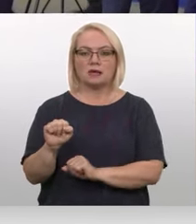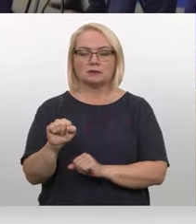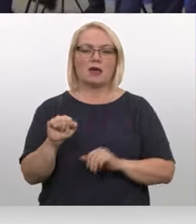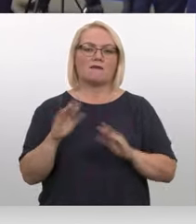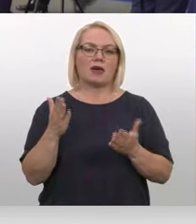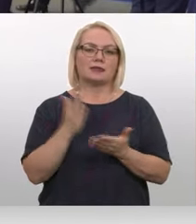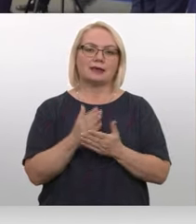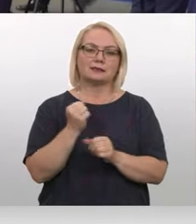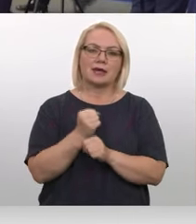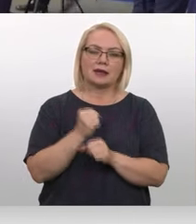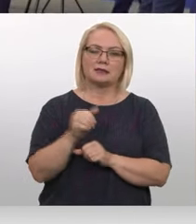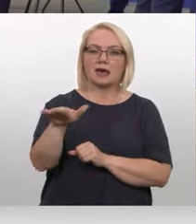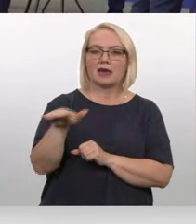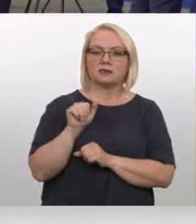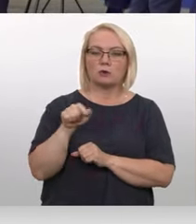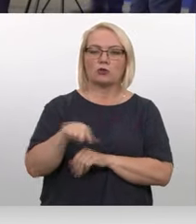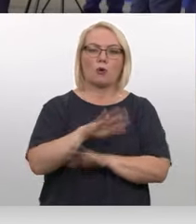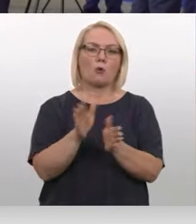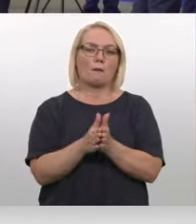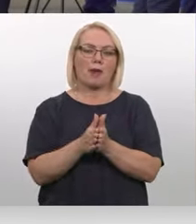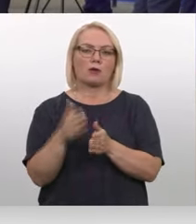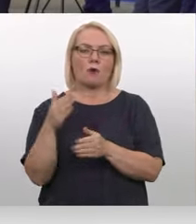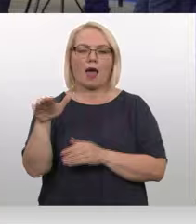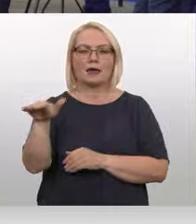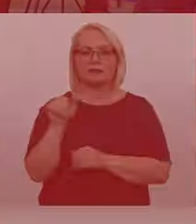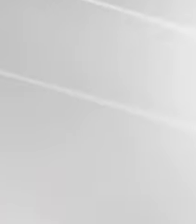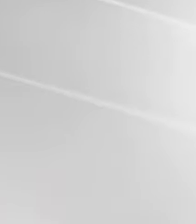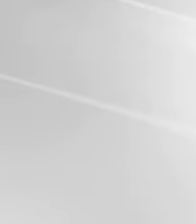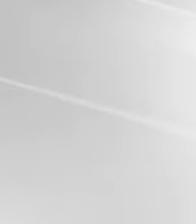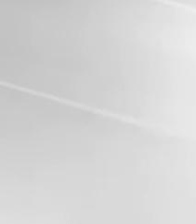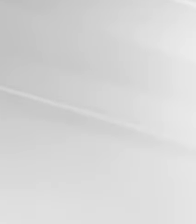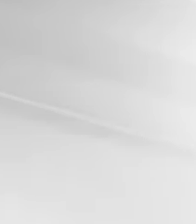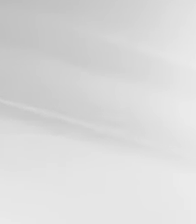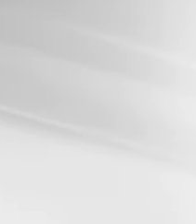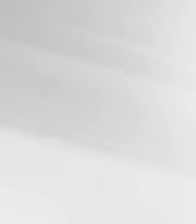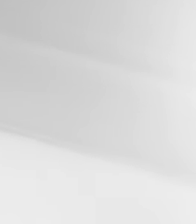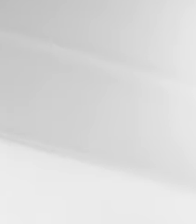vai tiks tik darīts aizņemoties šo te kopējo aizņēmumu vai citādāk, par to vēl ir jālemj.